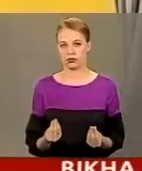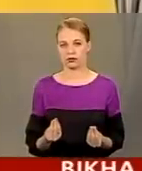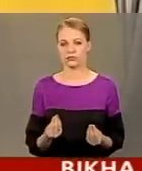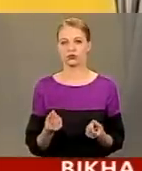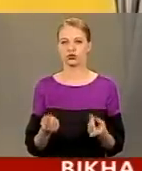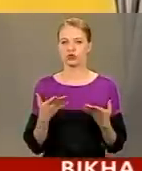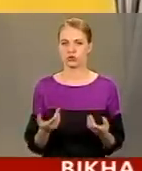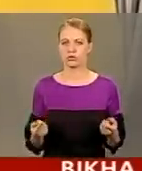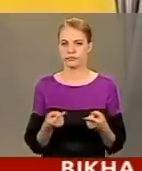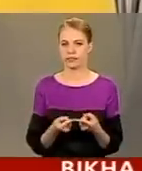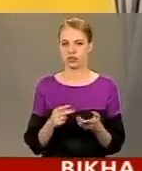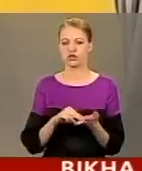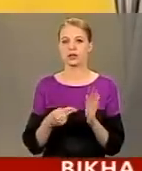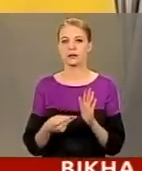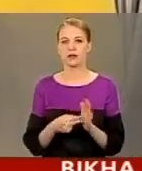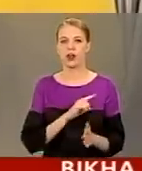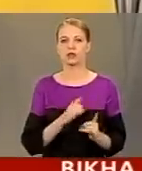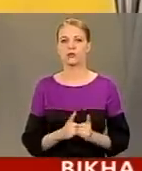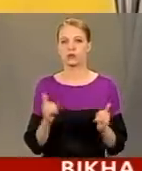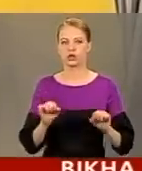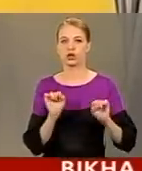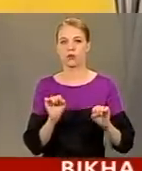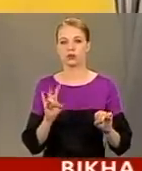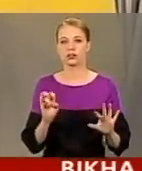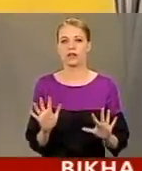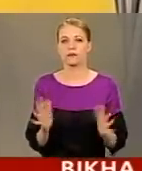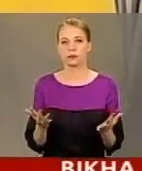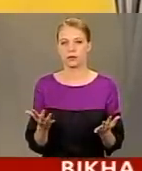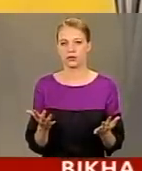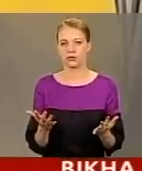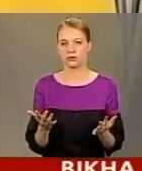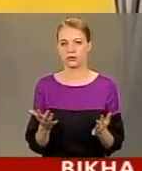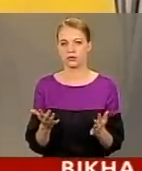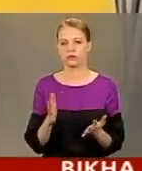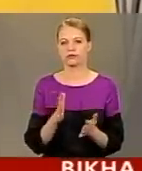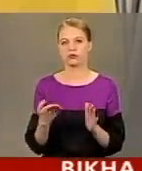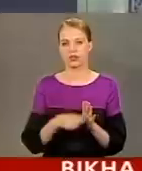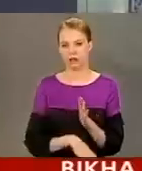день чітко визначити план посилення оборони на випадок ескалації конфлікту.